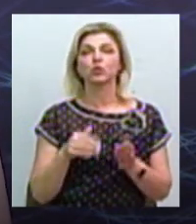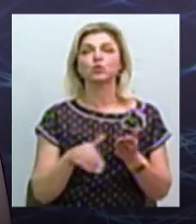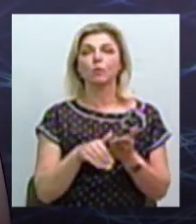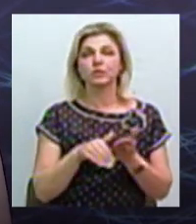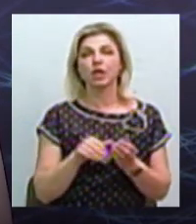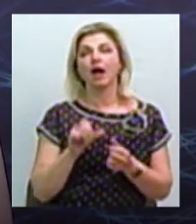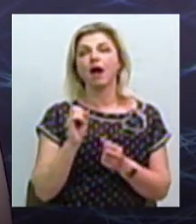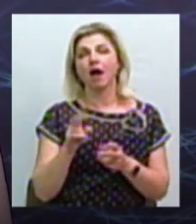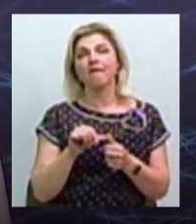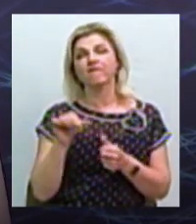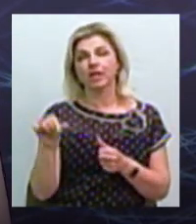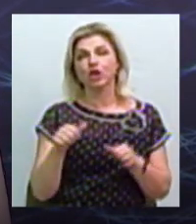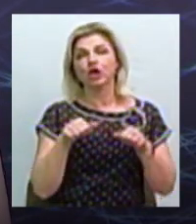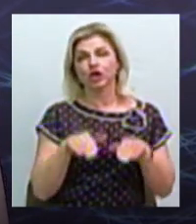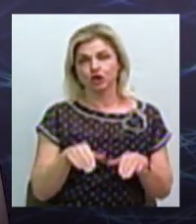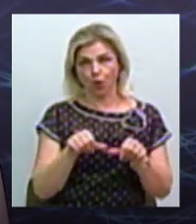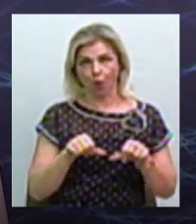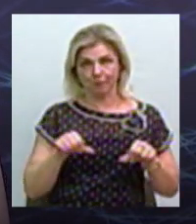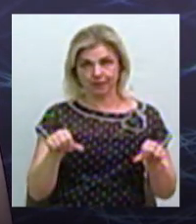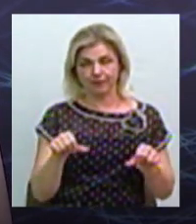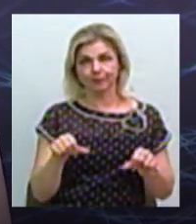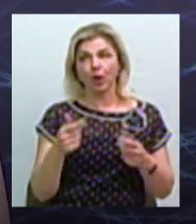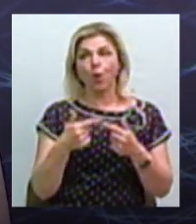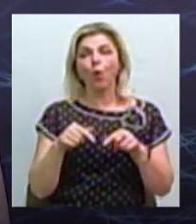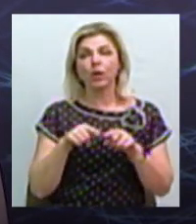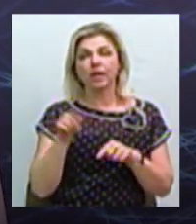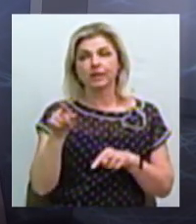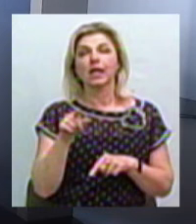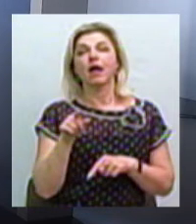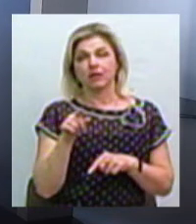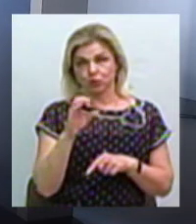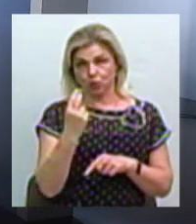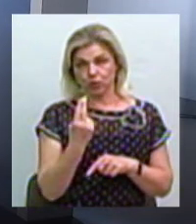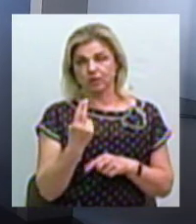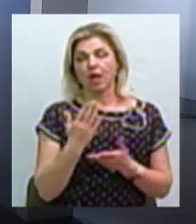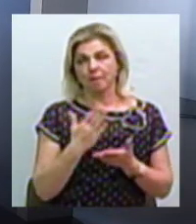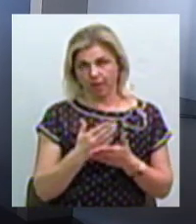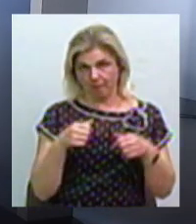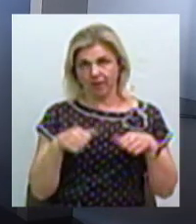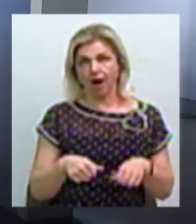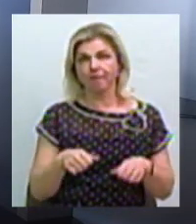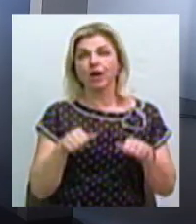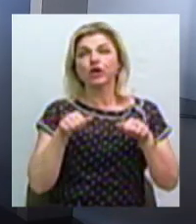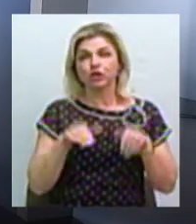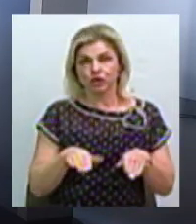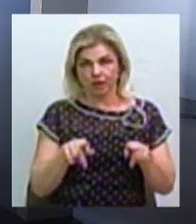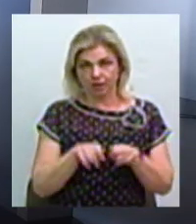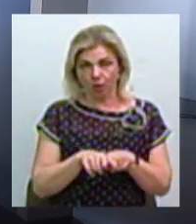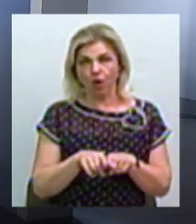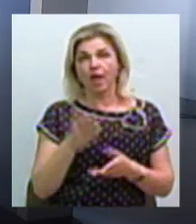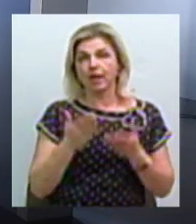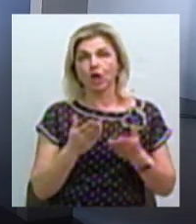виняток рішенням комісії. Органи соціального захисту населення мають право приймати таке рішення. І якщо субсидія